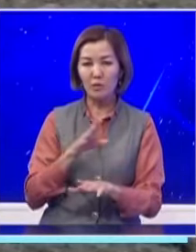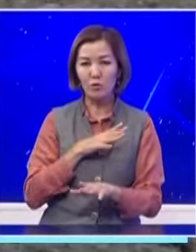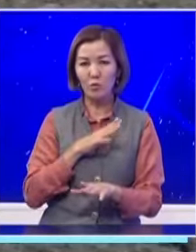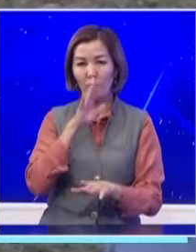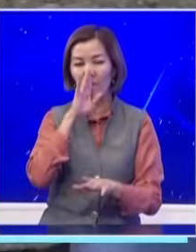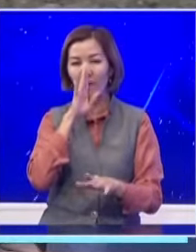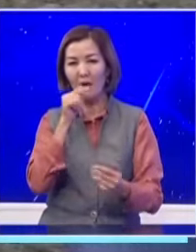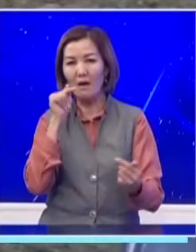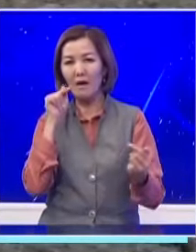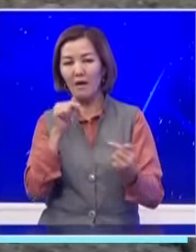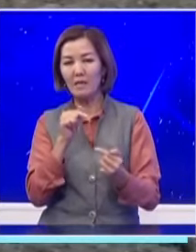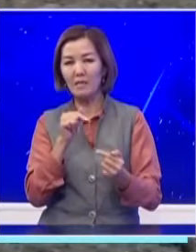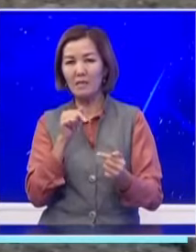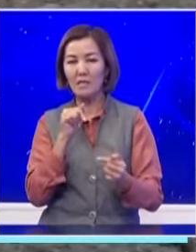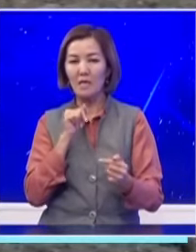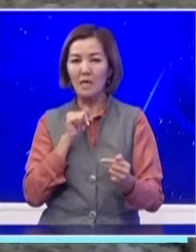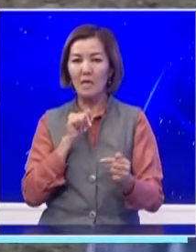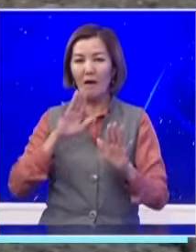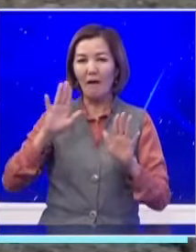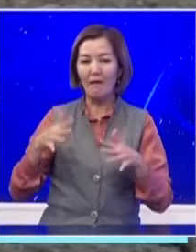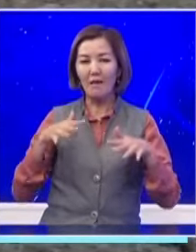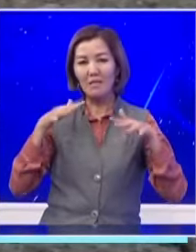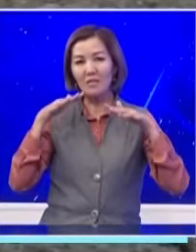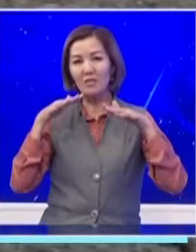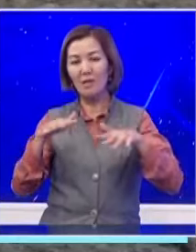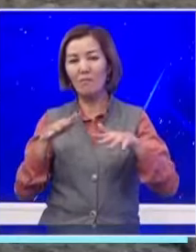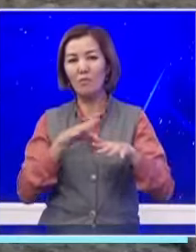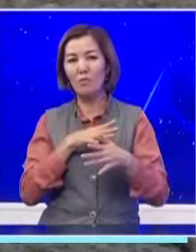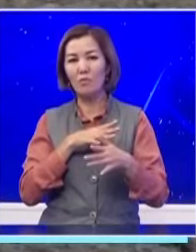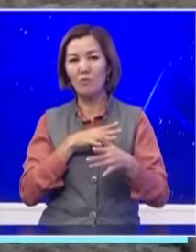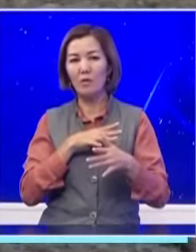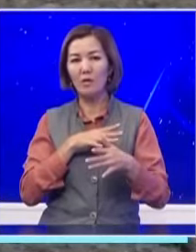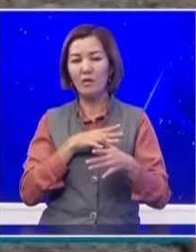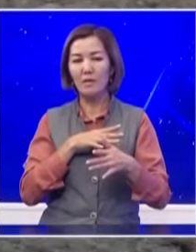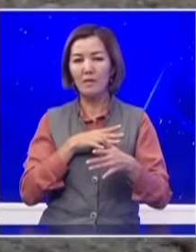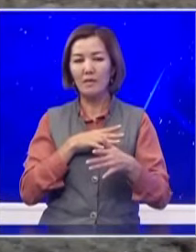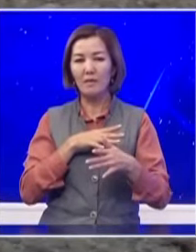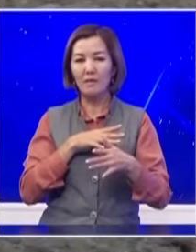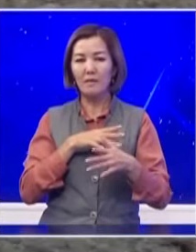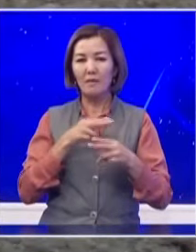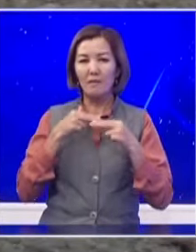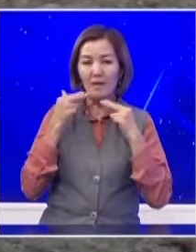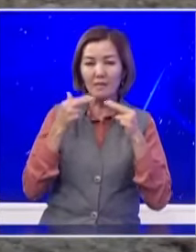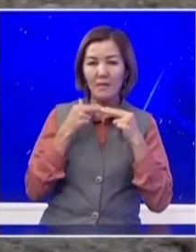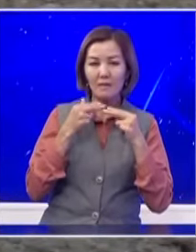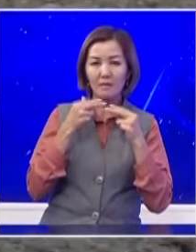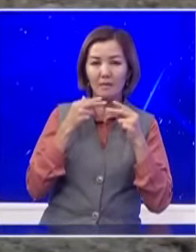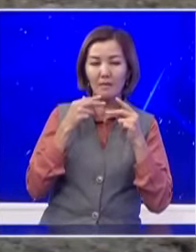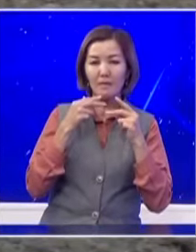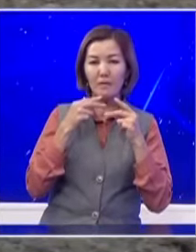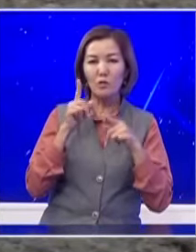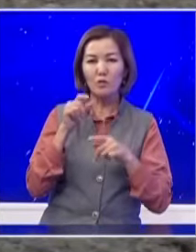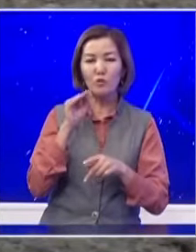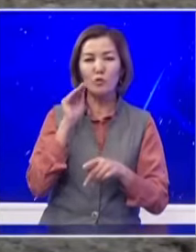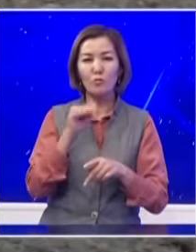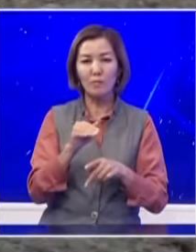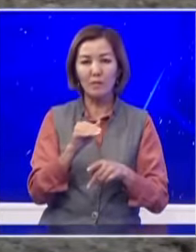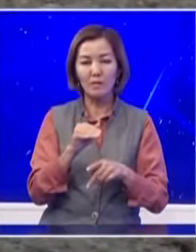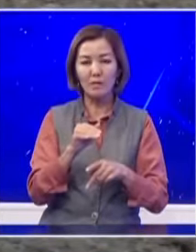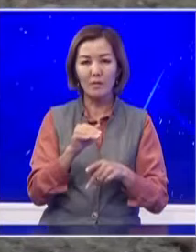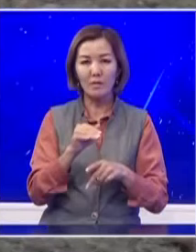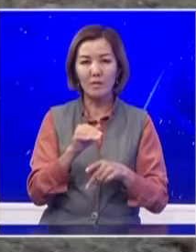жауды жаңағы Тұтқиылдан шабылдап асай топырын шығару, оларды естіп тұрмау. Сөйтіп 100 адам неше мың қолды 2 күн бойы ұстап